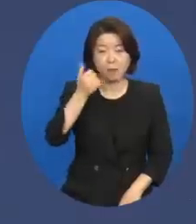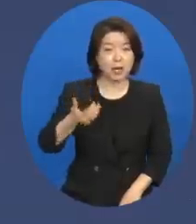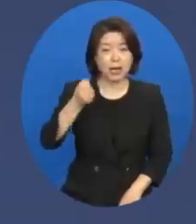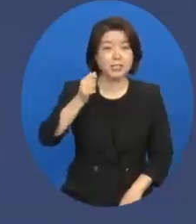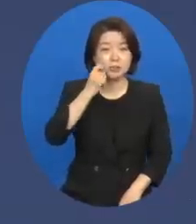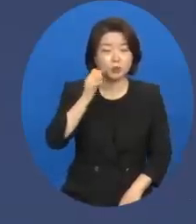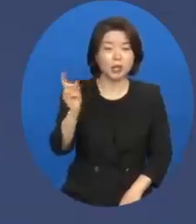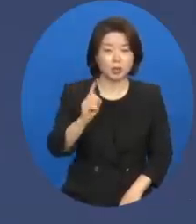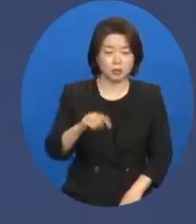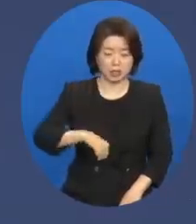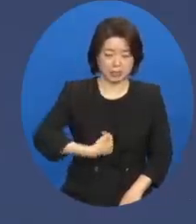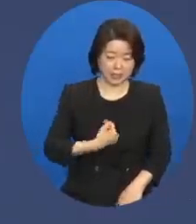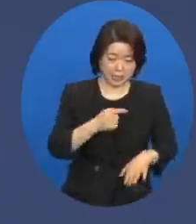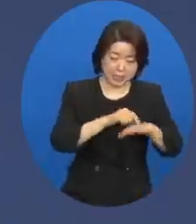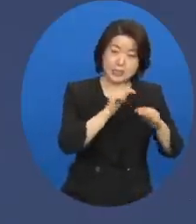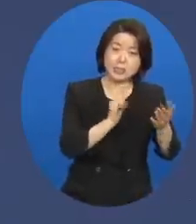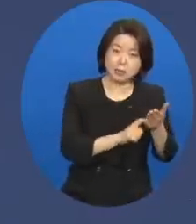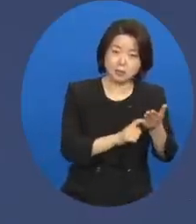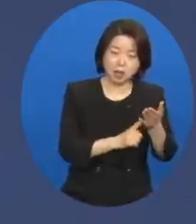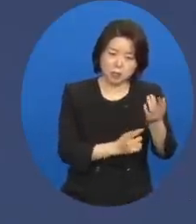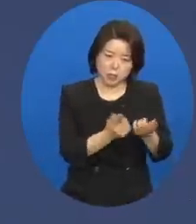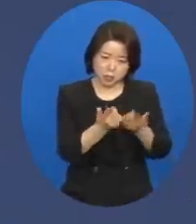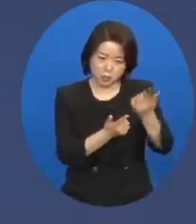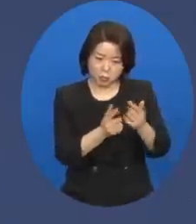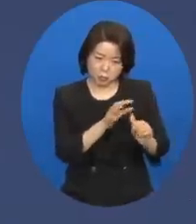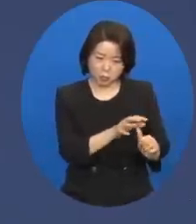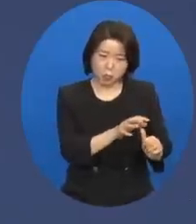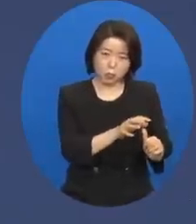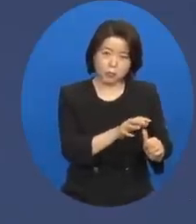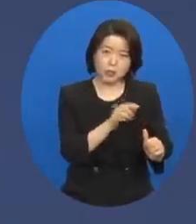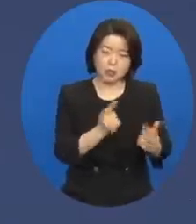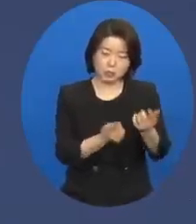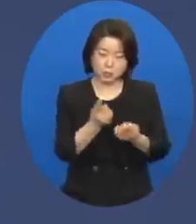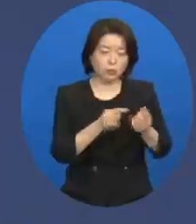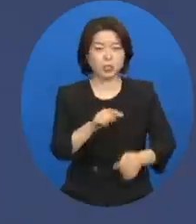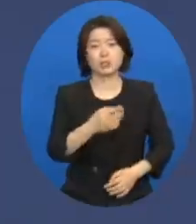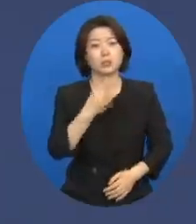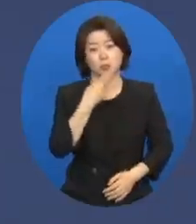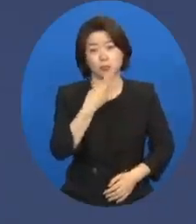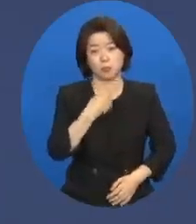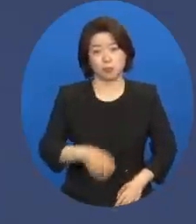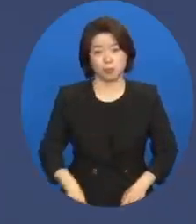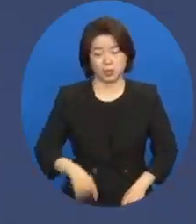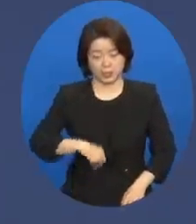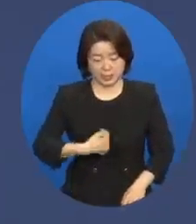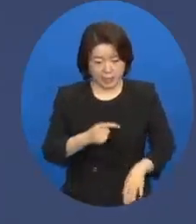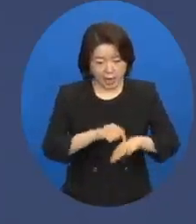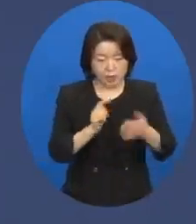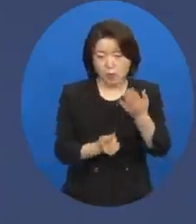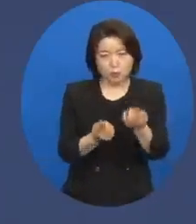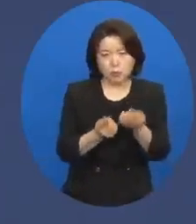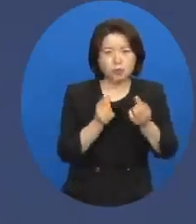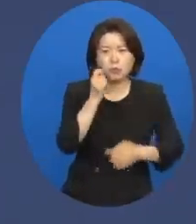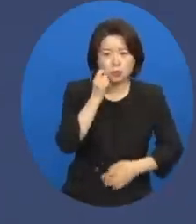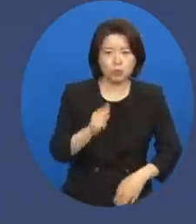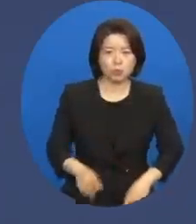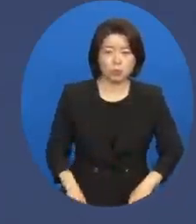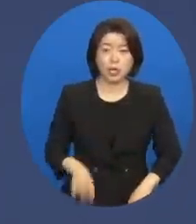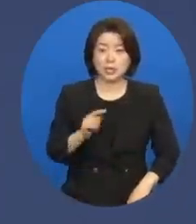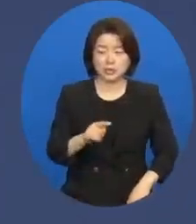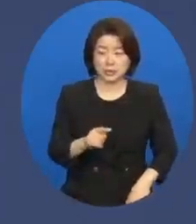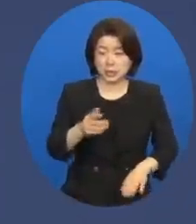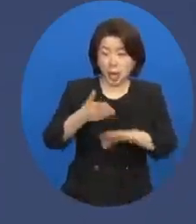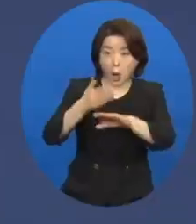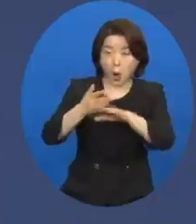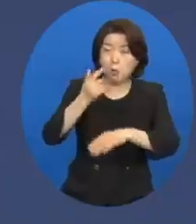뭐냐면 당신의 마음을 통제하는 이게 없었어요. 당신 마음을 통제를 못하니까 그